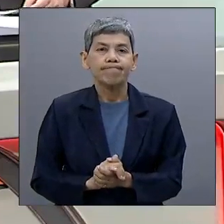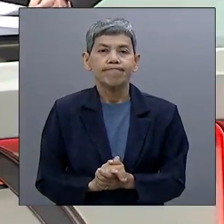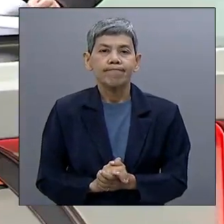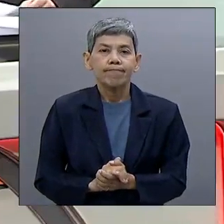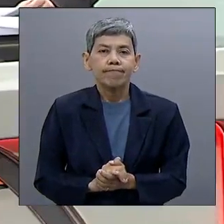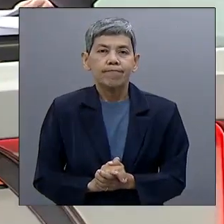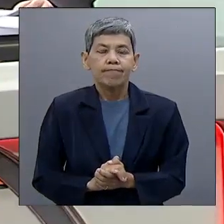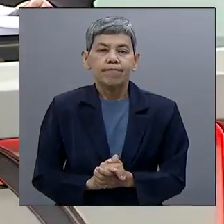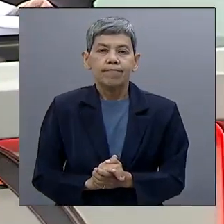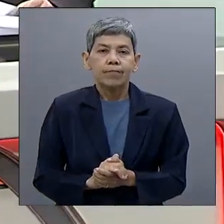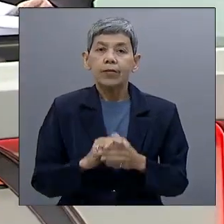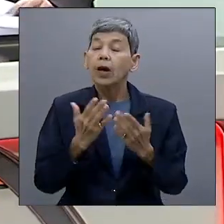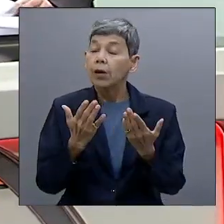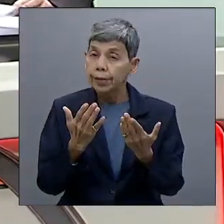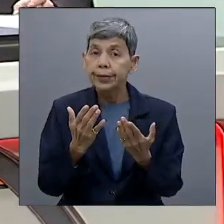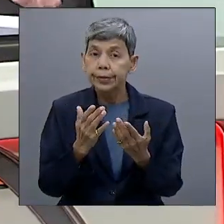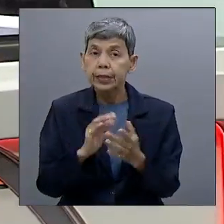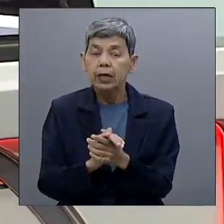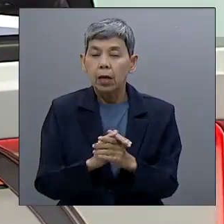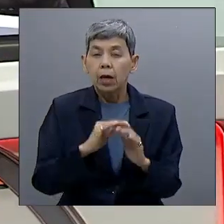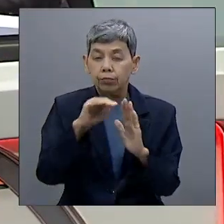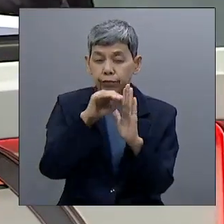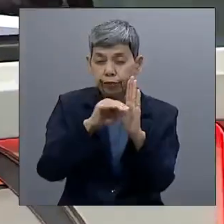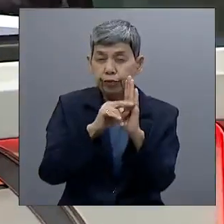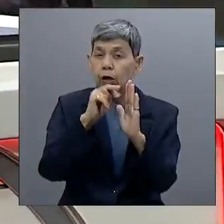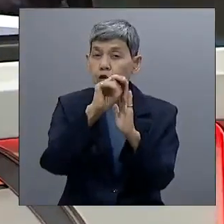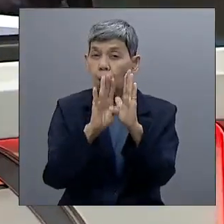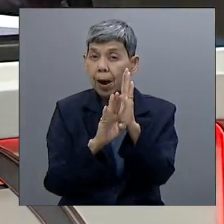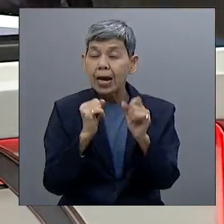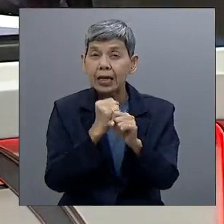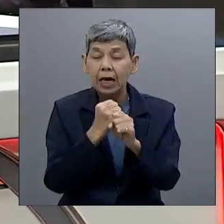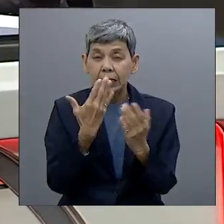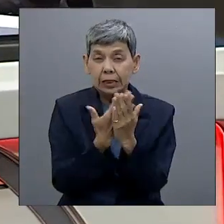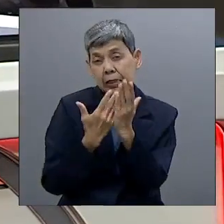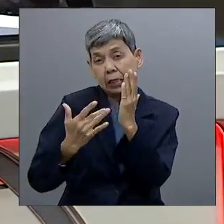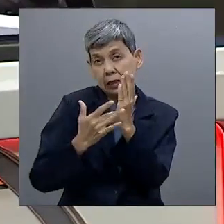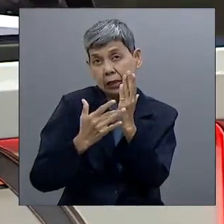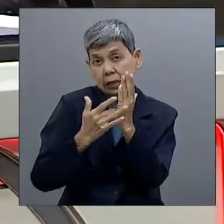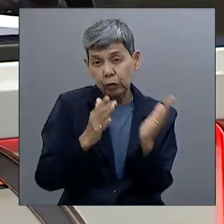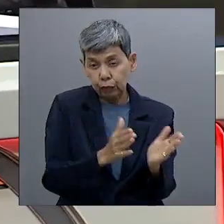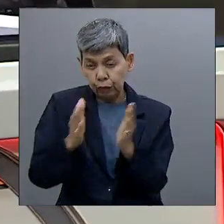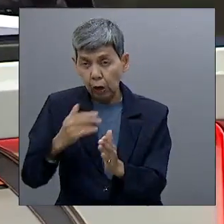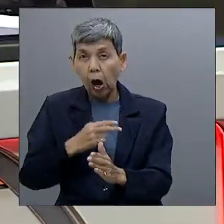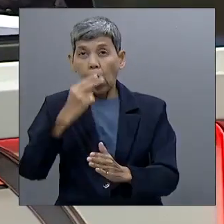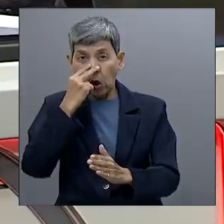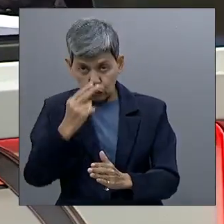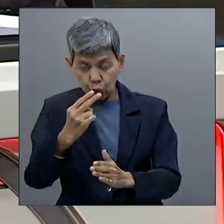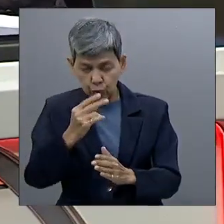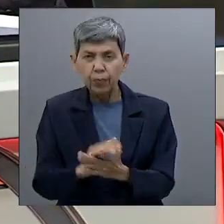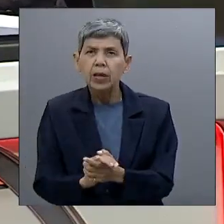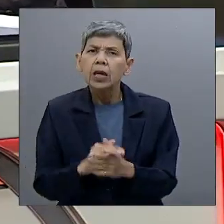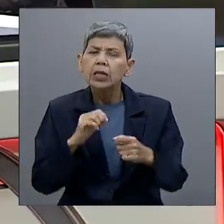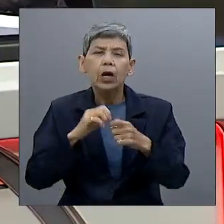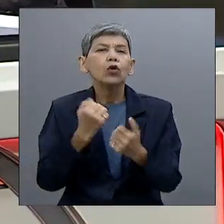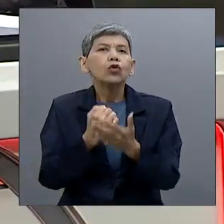ผู้ชมคะจากเรื่องของนโยบาย Digital Wallet คงจะต้องดูอีกนโยบายหนึ่งที่ตอนนี้ก็เป็นกระแสซอฟต์พา